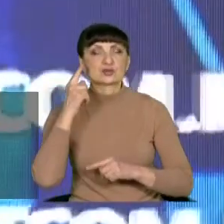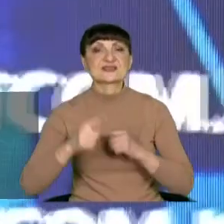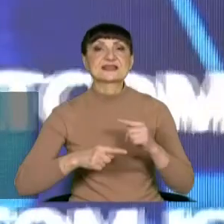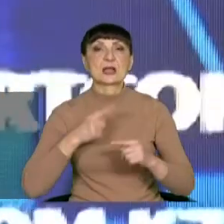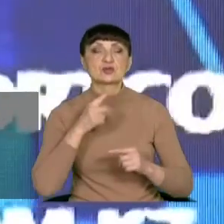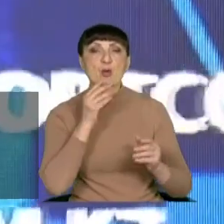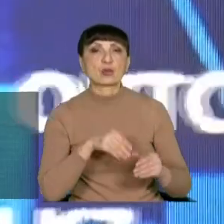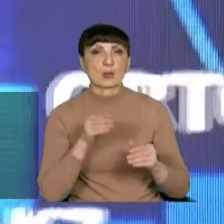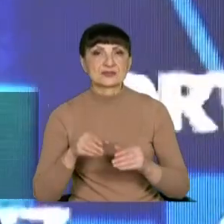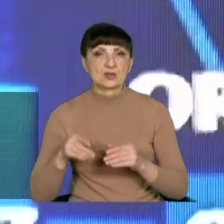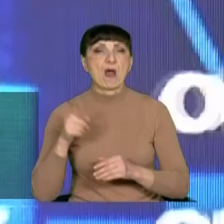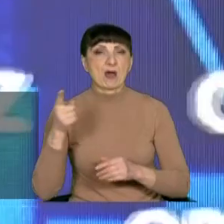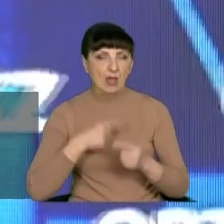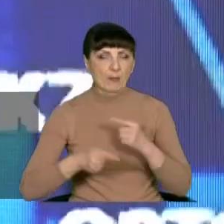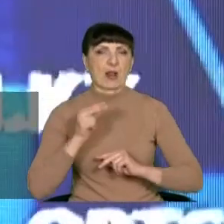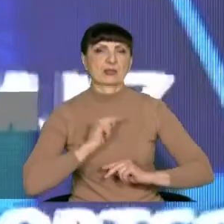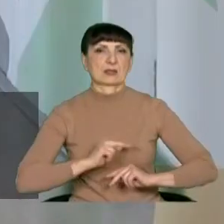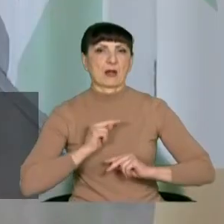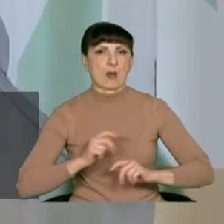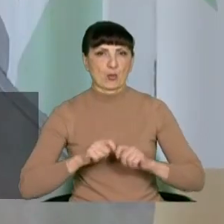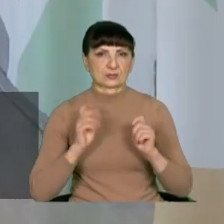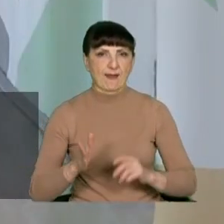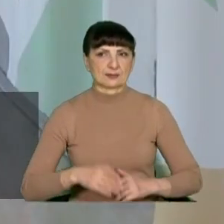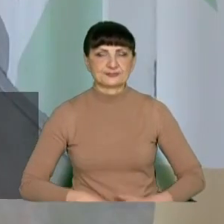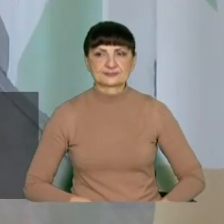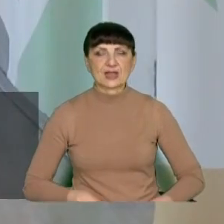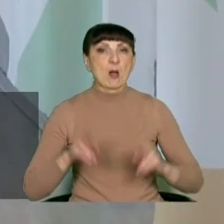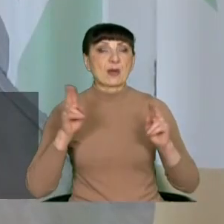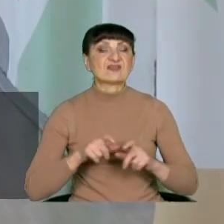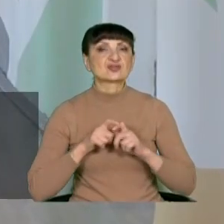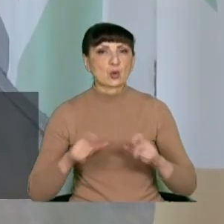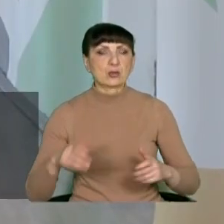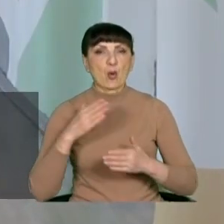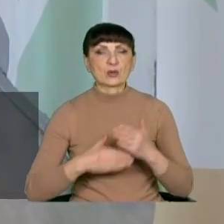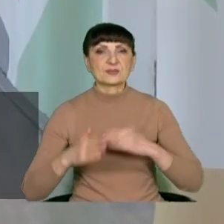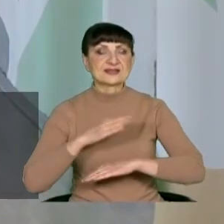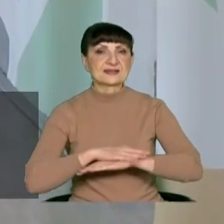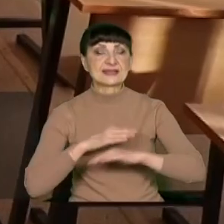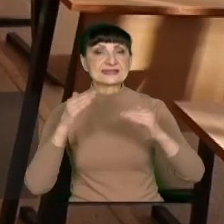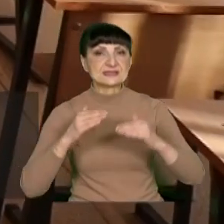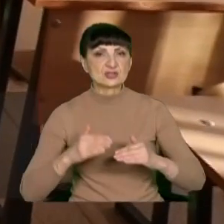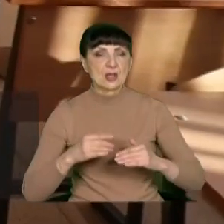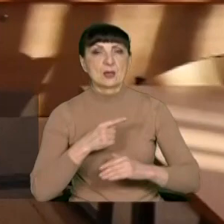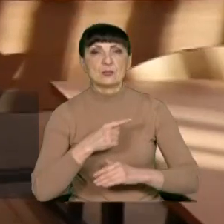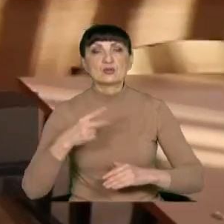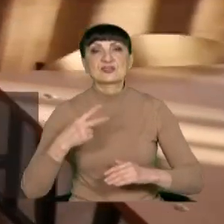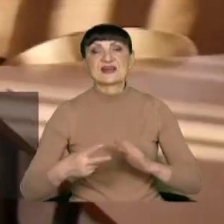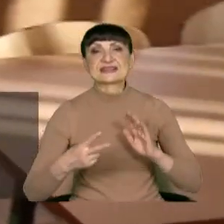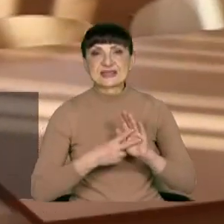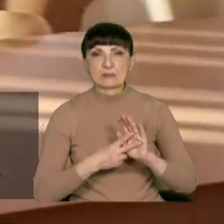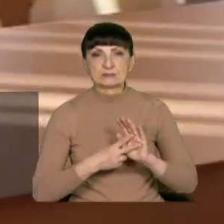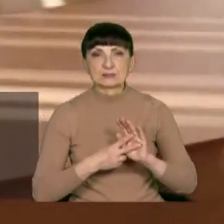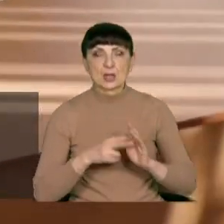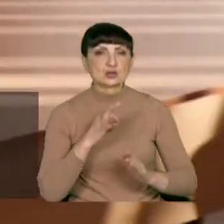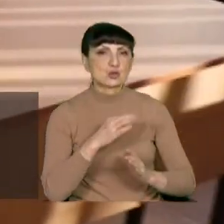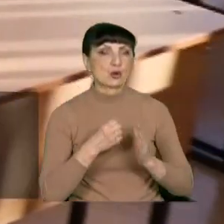следующем отопительном сезоне она войдет в эксплуатацию. По правилам, в школах отменяют занятия при снижении температуры от минус 27 с нулевого